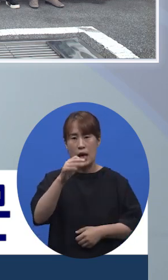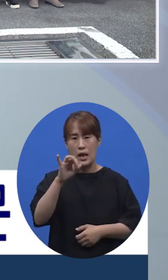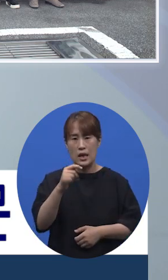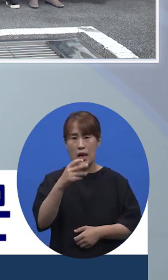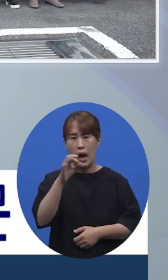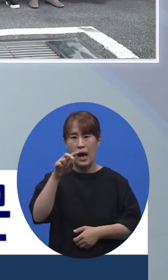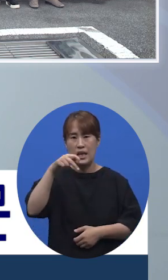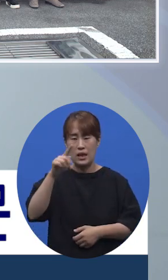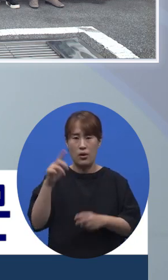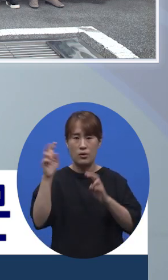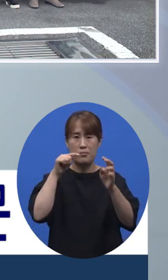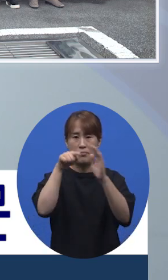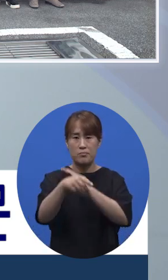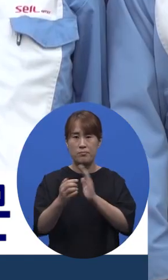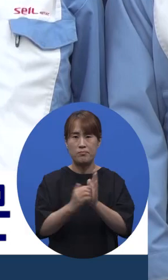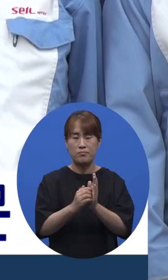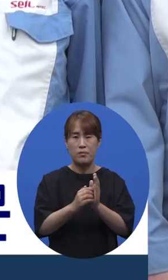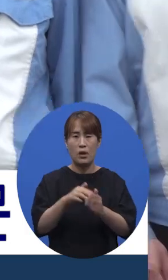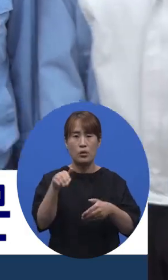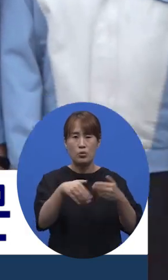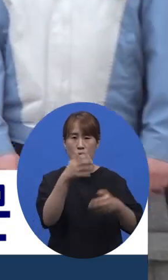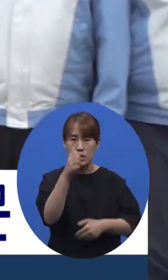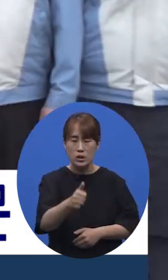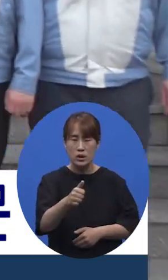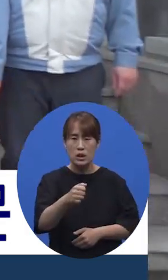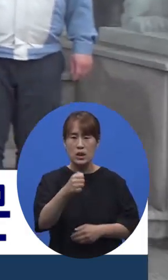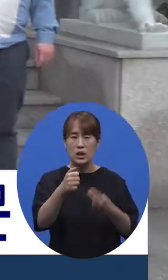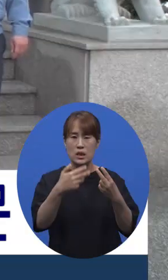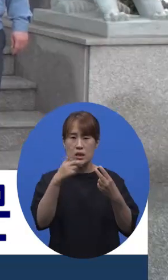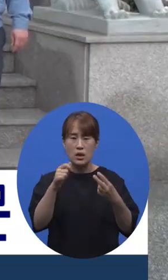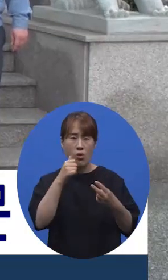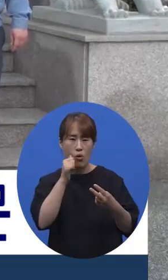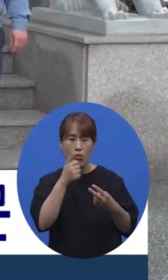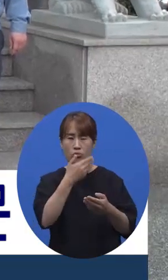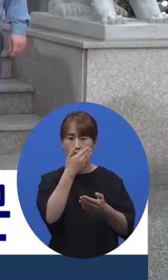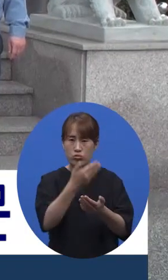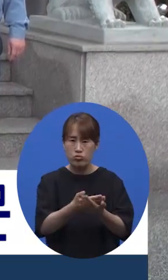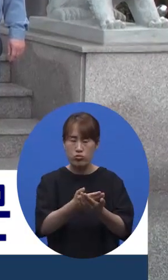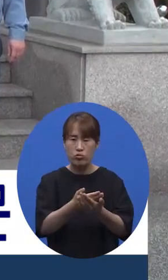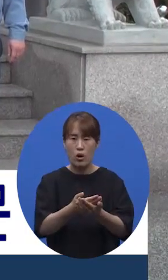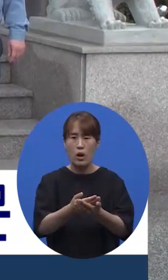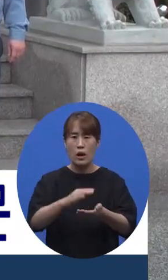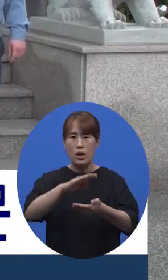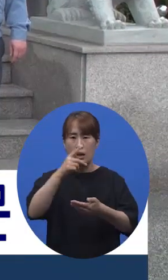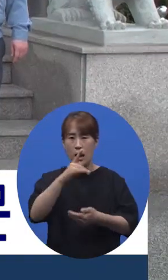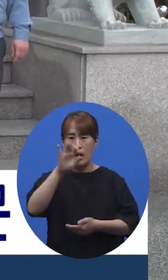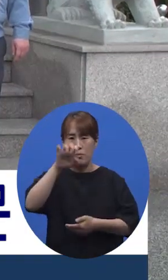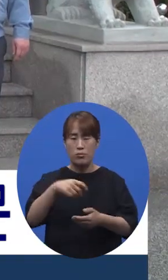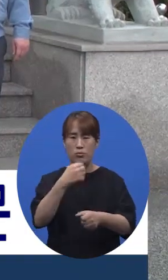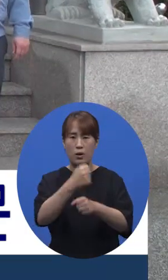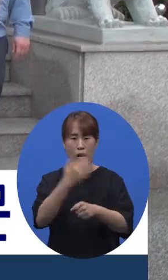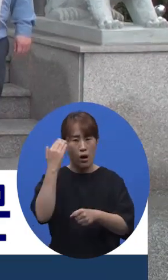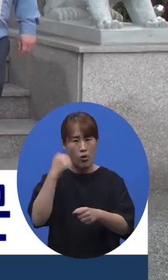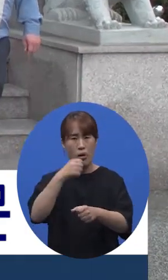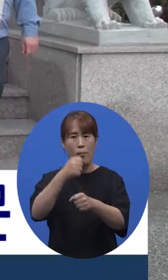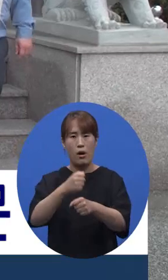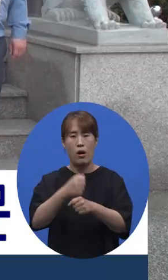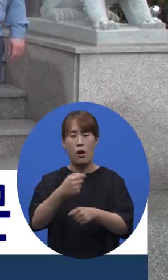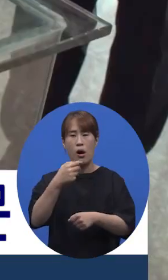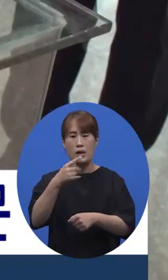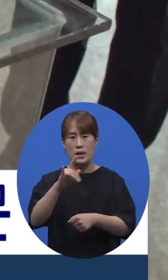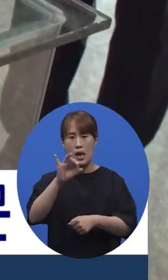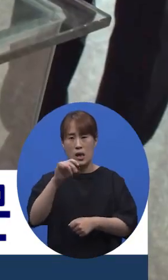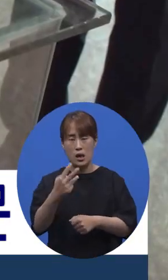하이텍 을 방문했습니다 이 지사는 2차전지 핵심소재인 접착 테이프를 국산 하에 생산하는